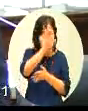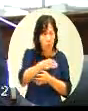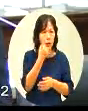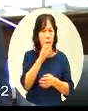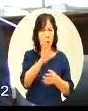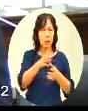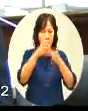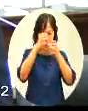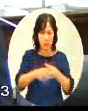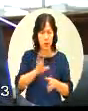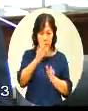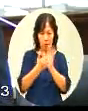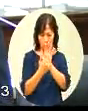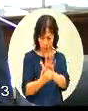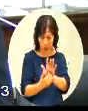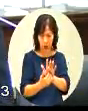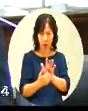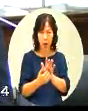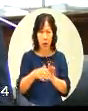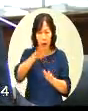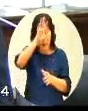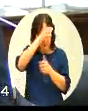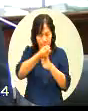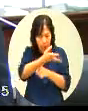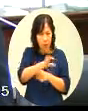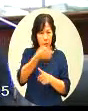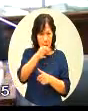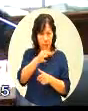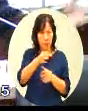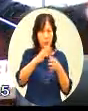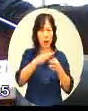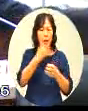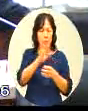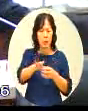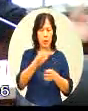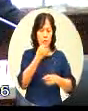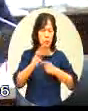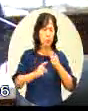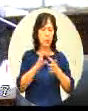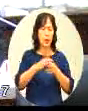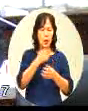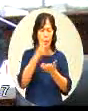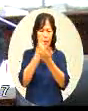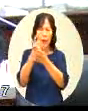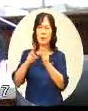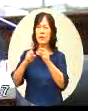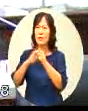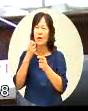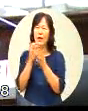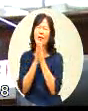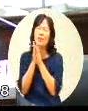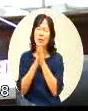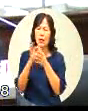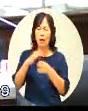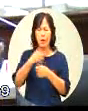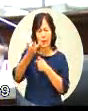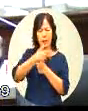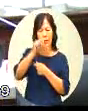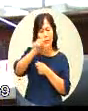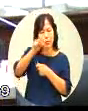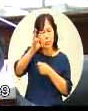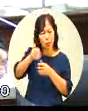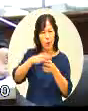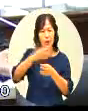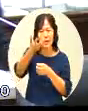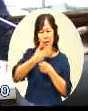成立一个防疫基金，这个才有机动性。我们不能自己跟我们看中央里面养下级，我要给你讨五千万，你给